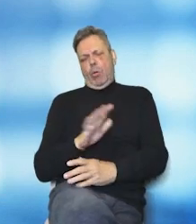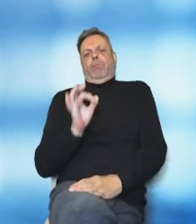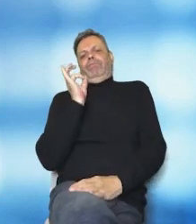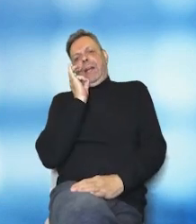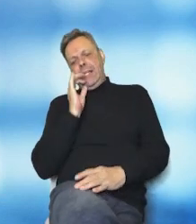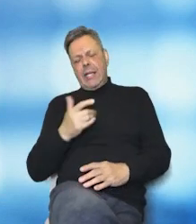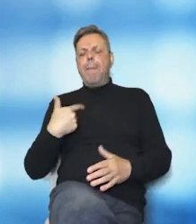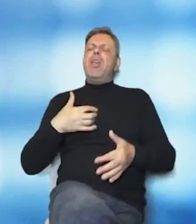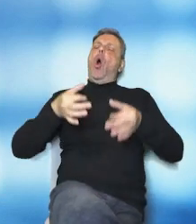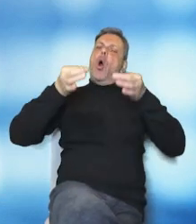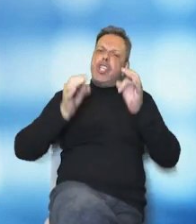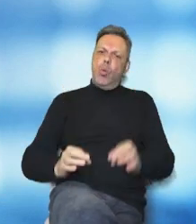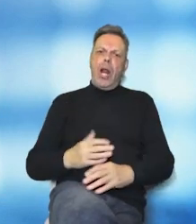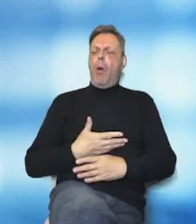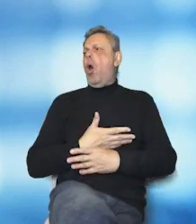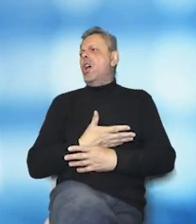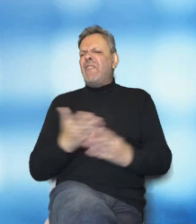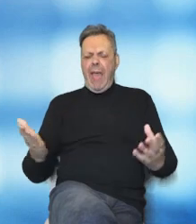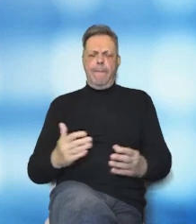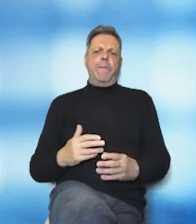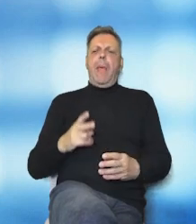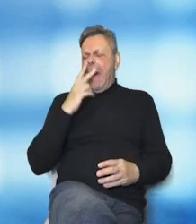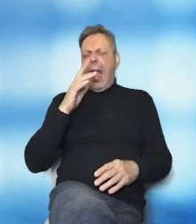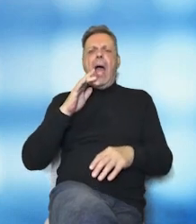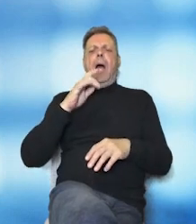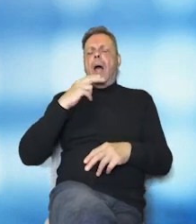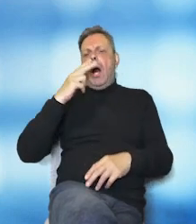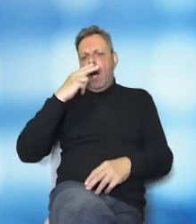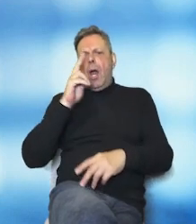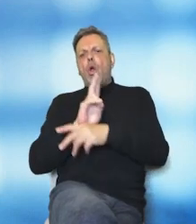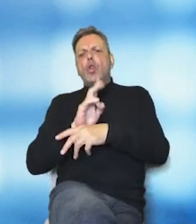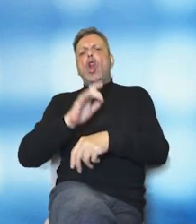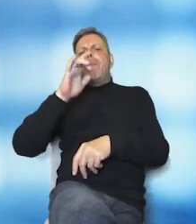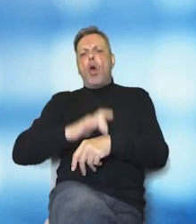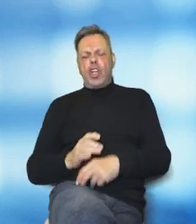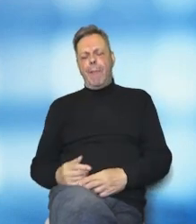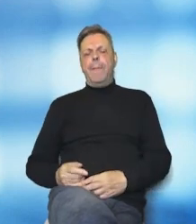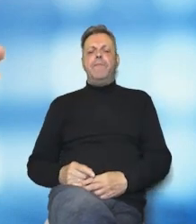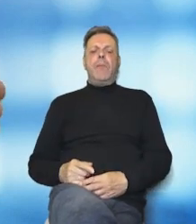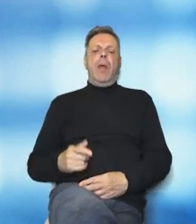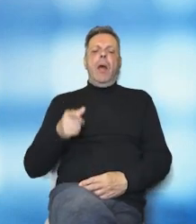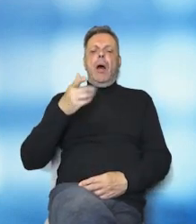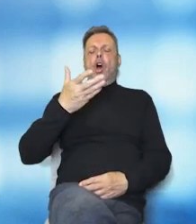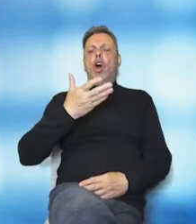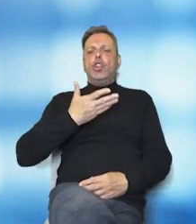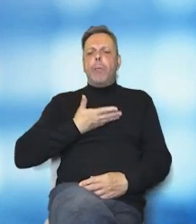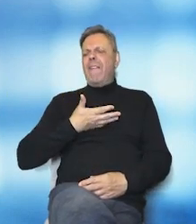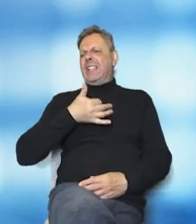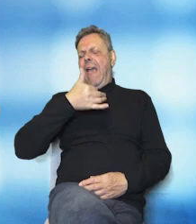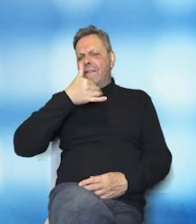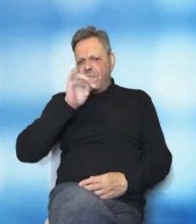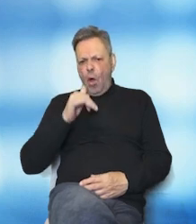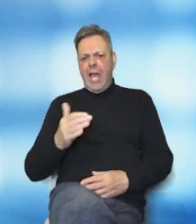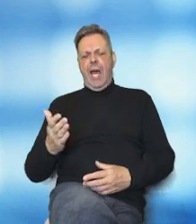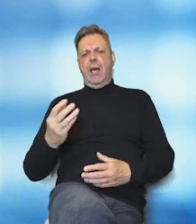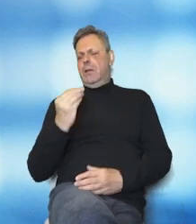sudionicima osiguramo sve resurse na kontrolnim točkama. Na kontrolnim točkama se dobiva voda,